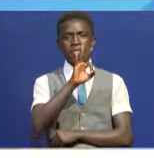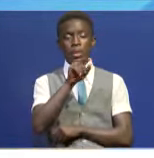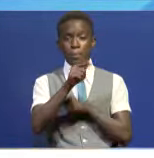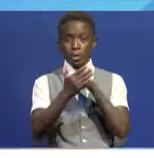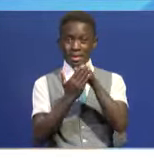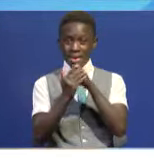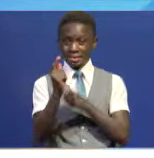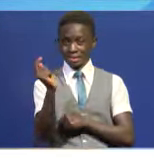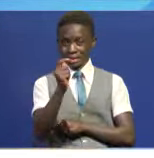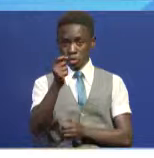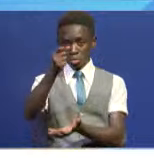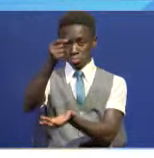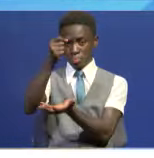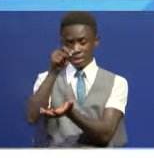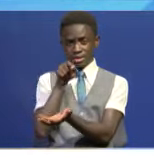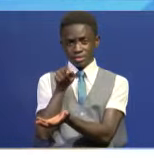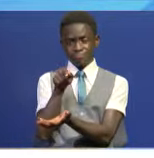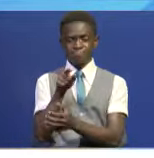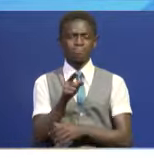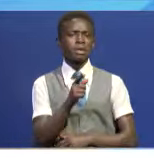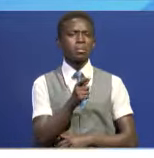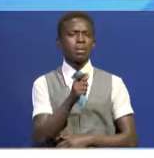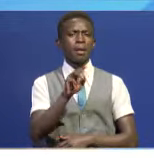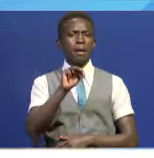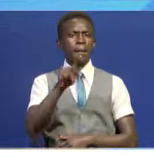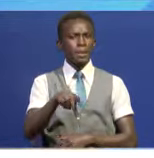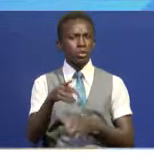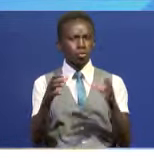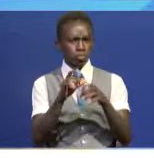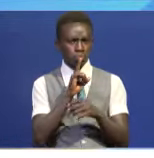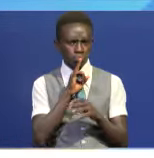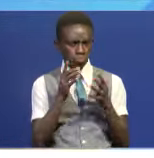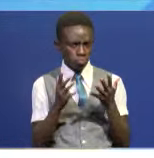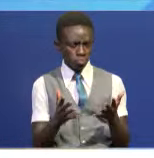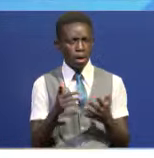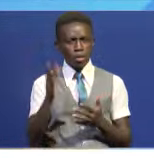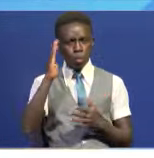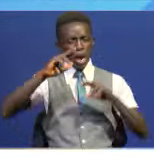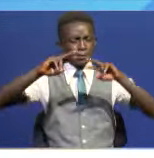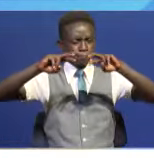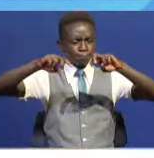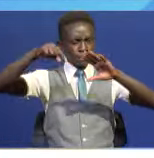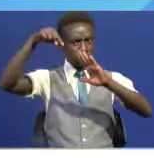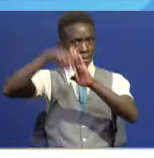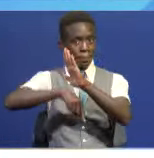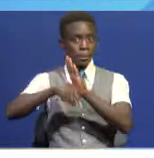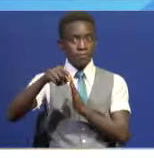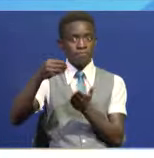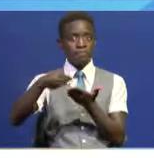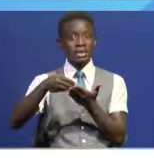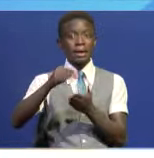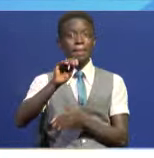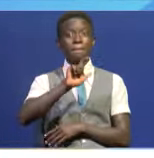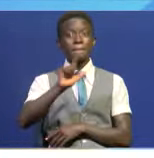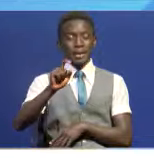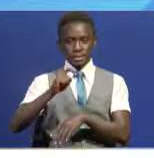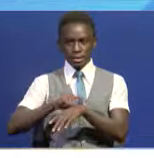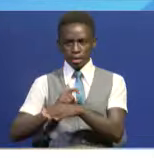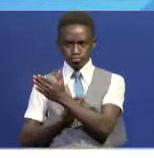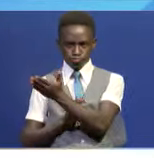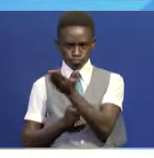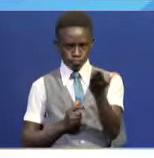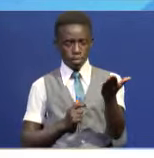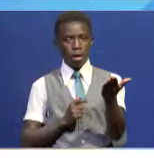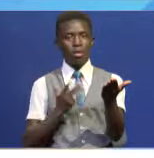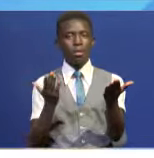3.9, huku wabunge wakisema kwamba wanatathmini na watatathmini kwa kina mswada wa fedha wa mwaka huu utakaowasilishwa bungeni